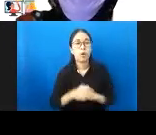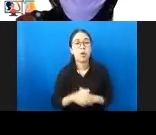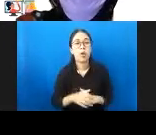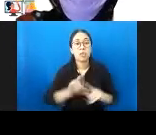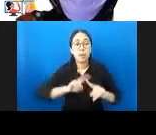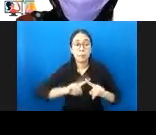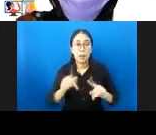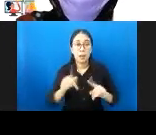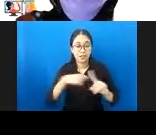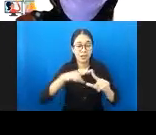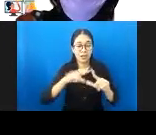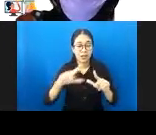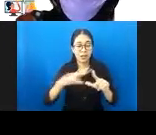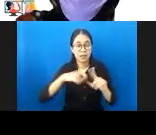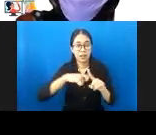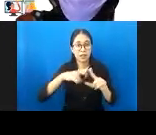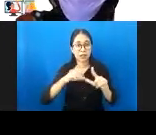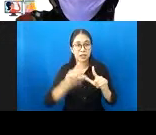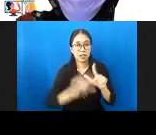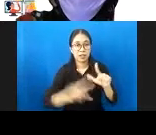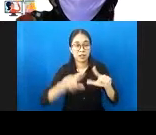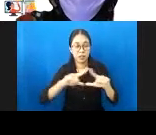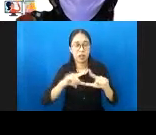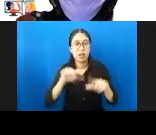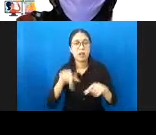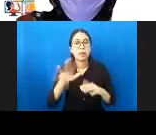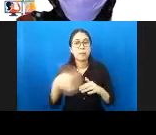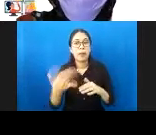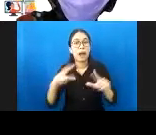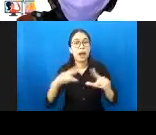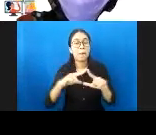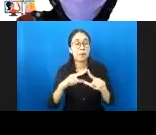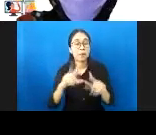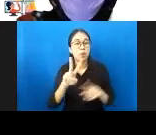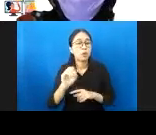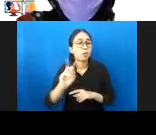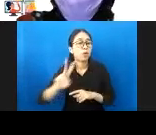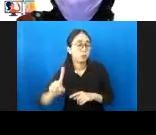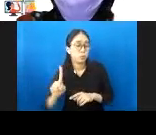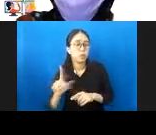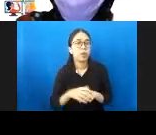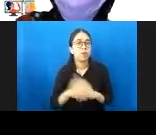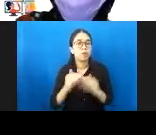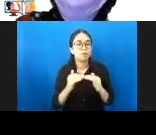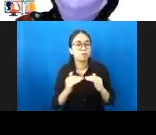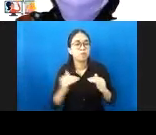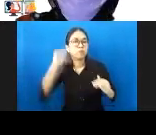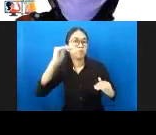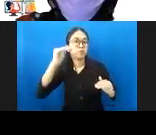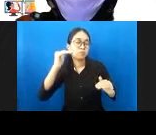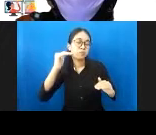adanya kalakarya sampai April tahun 2021 sudah meningkat beberapa kali